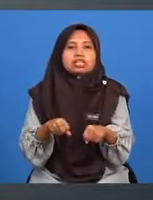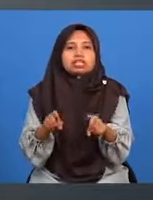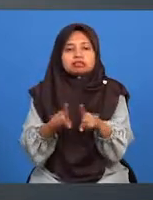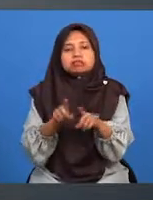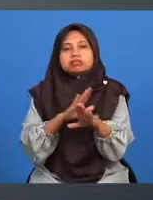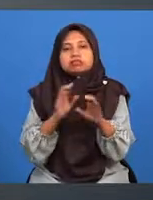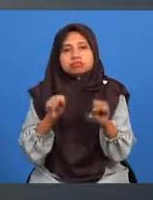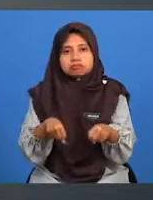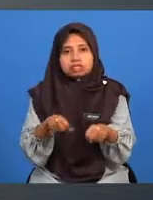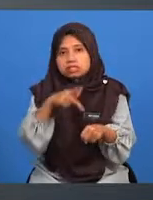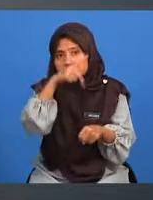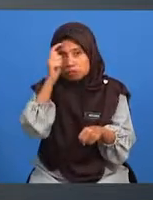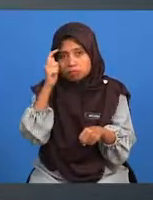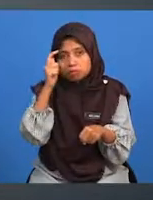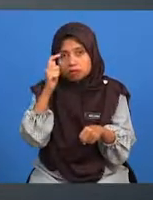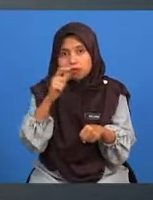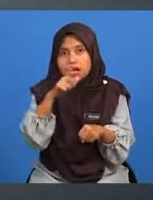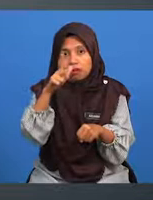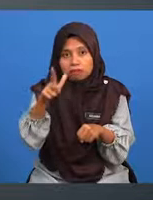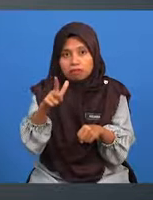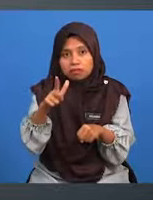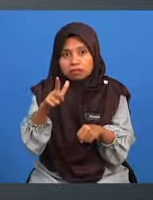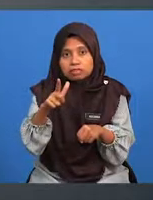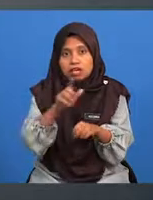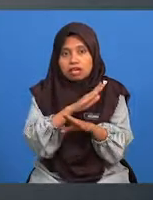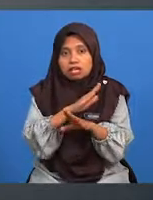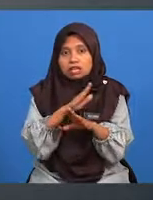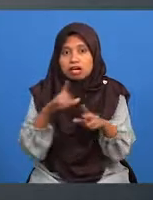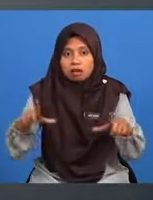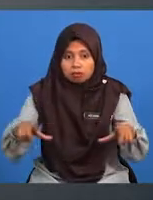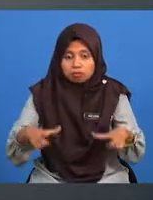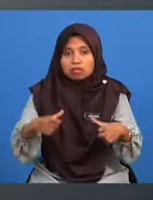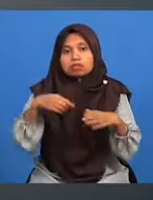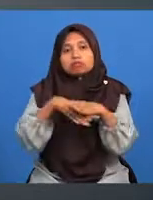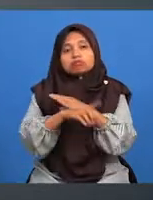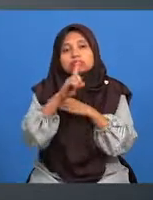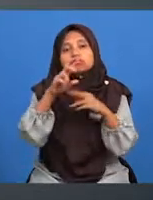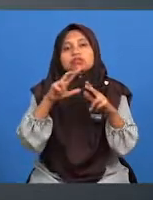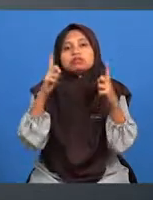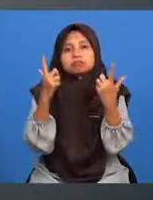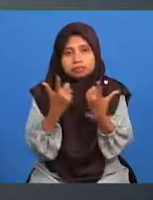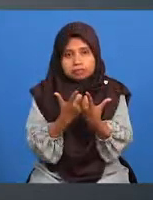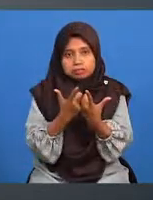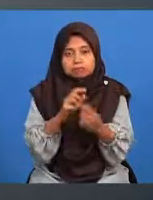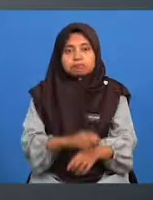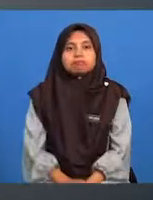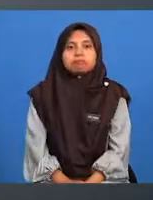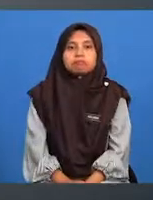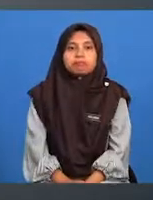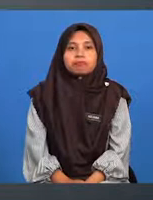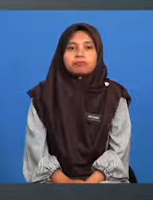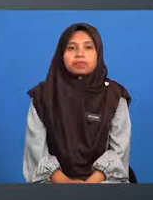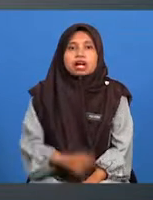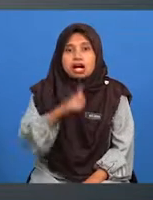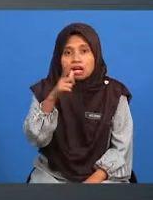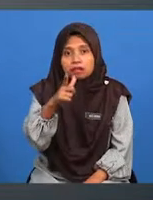tidak sah kerana lafaz ijab dan qabul tidak berlaku dalam satu majlis. Lafaz